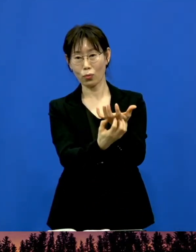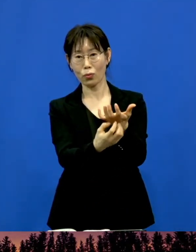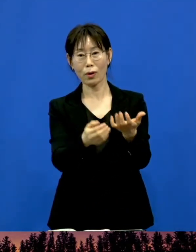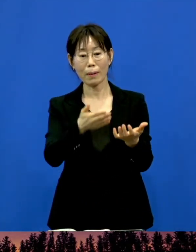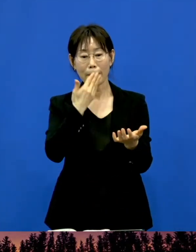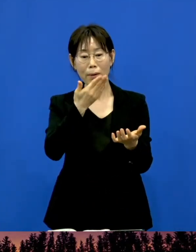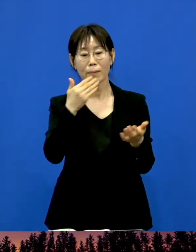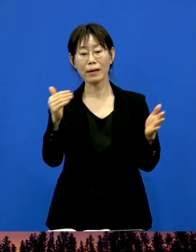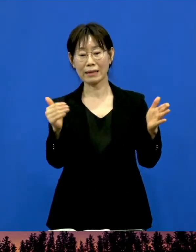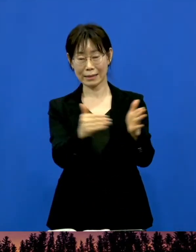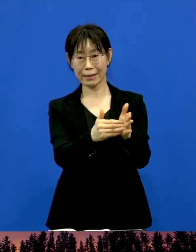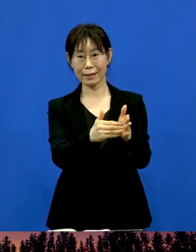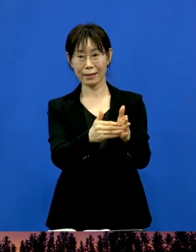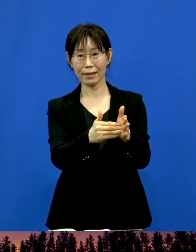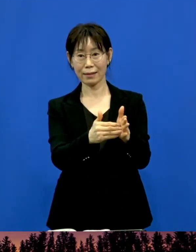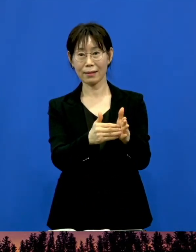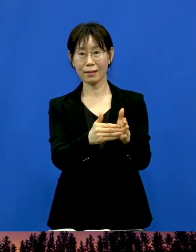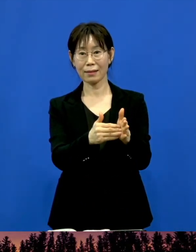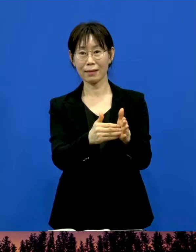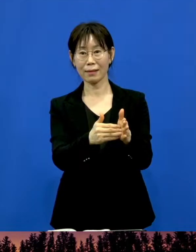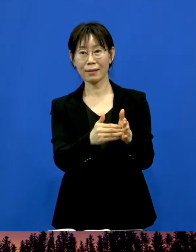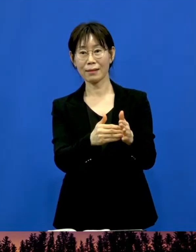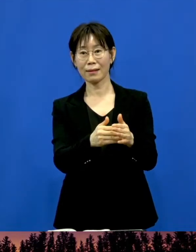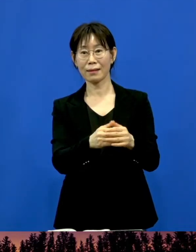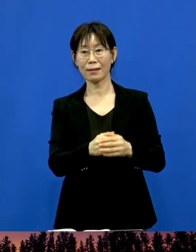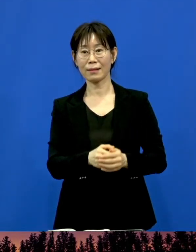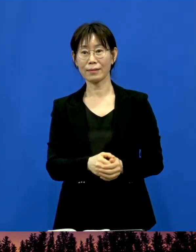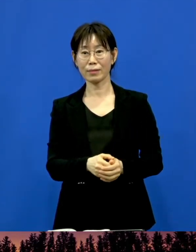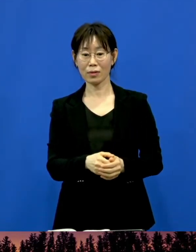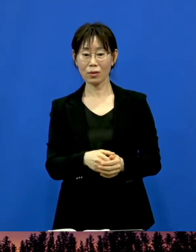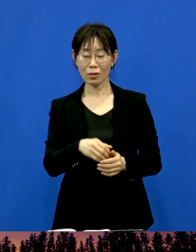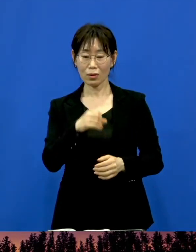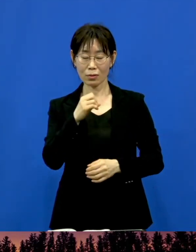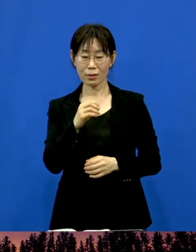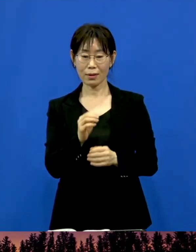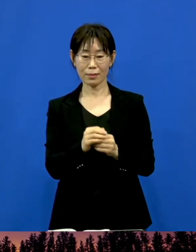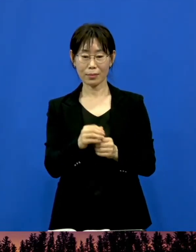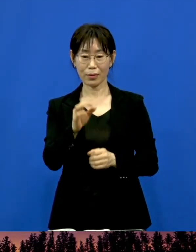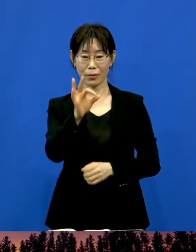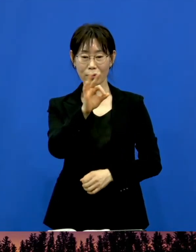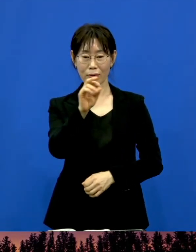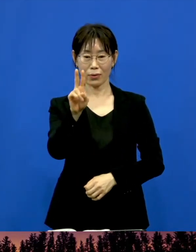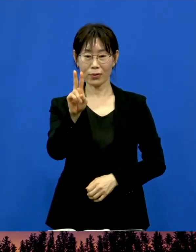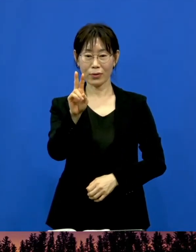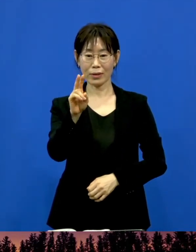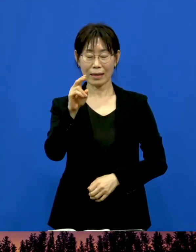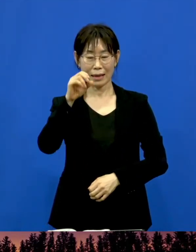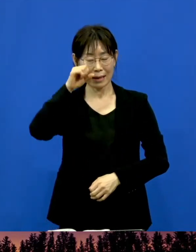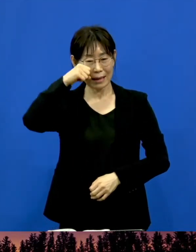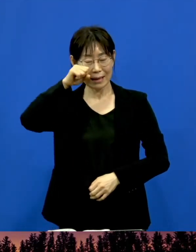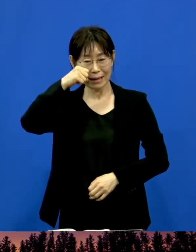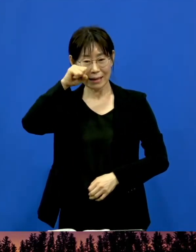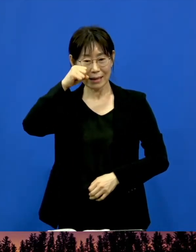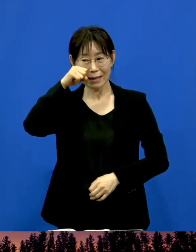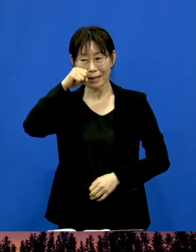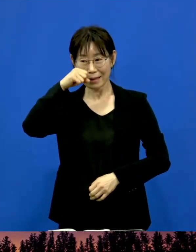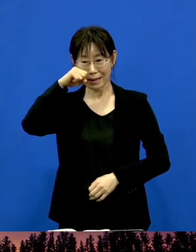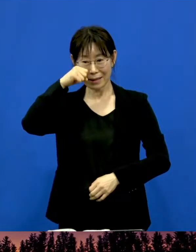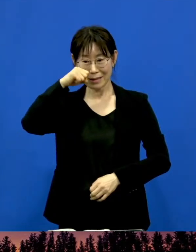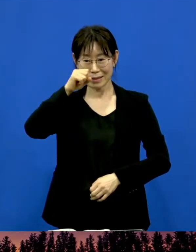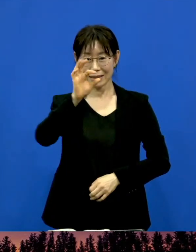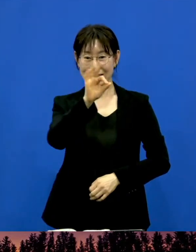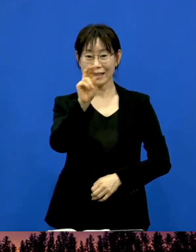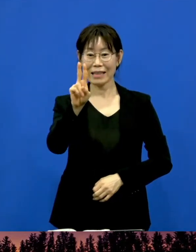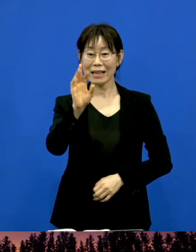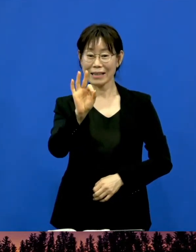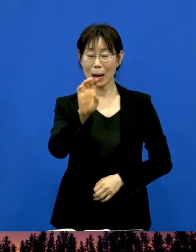구워서. 이거 하는 게 뭐냐면, 양파 썰어가지고 옆에 같이 구워가지고 양파하고 고기 구운 거하고 소금